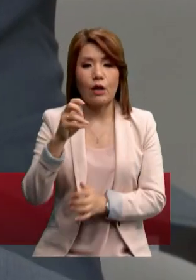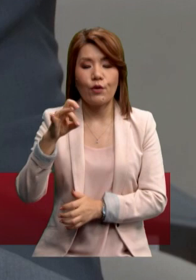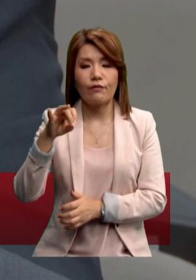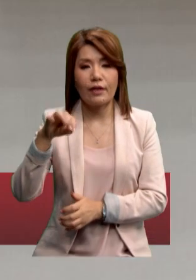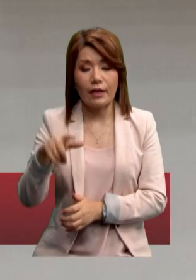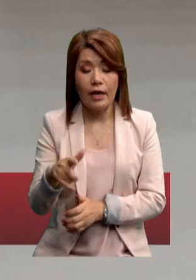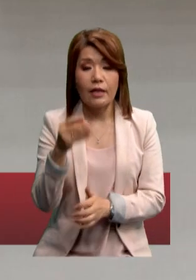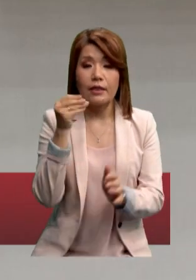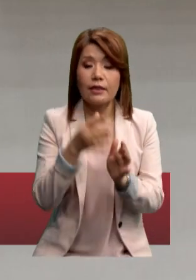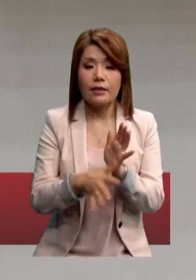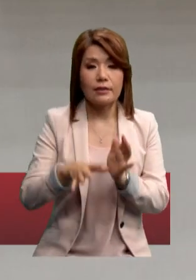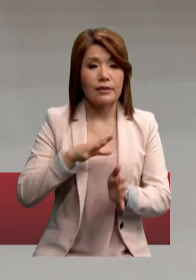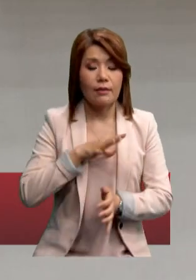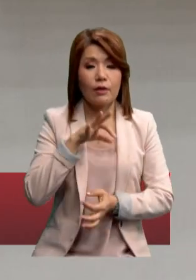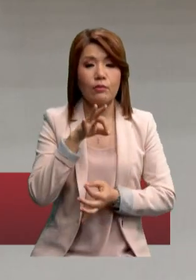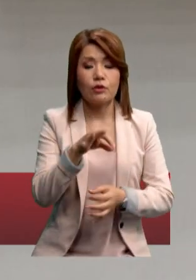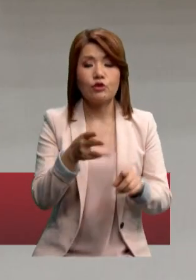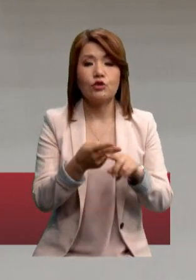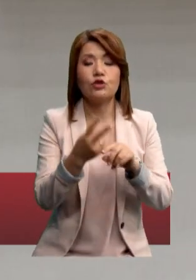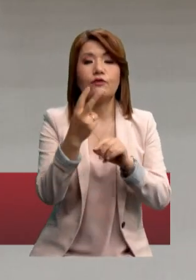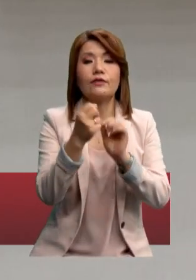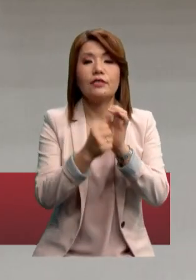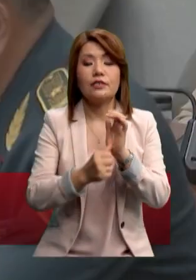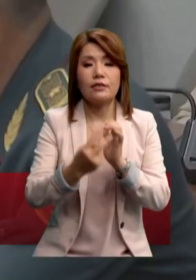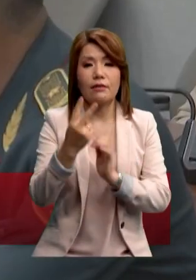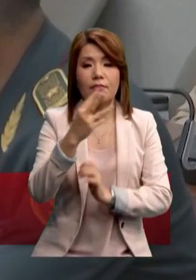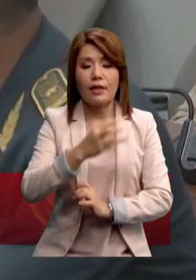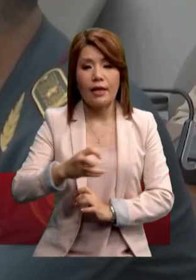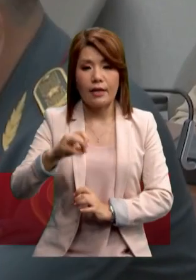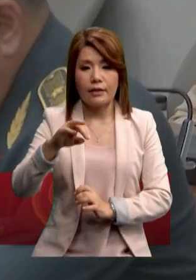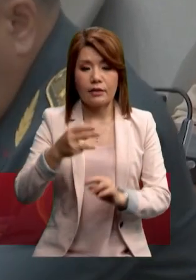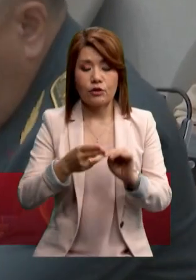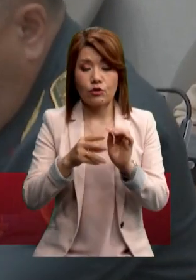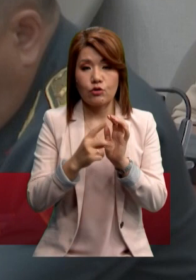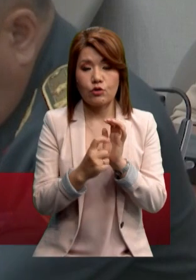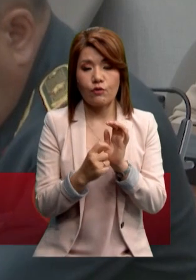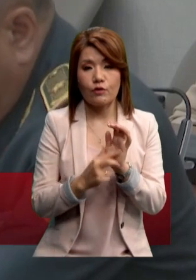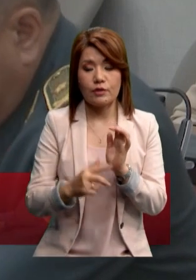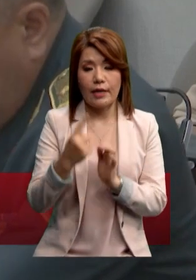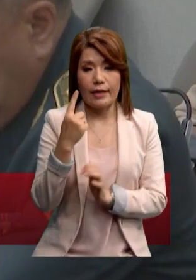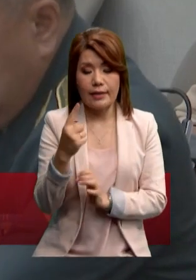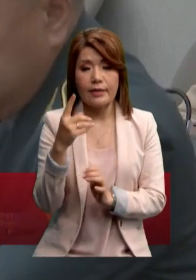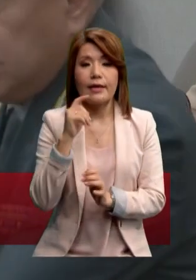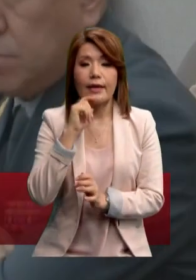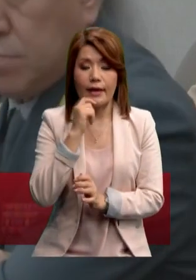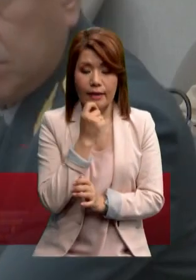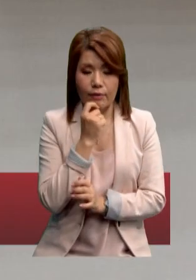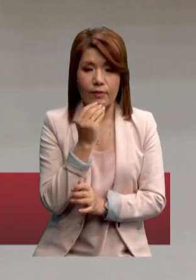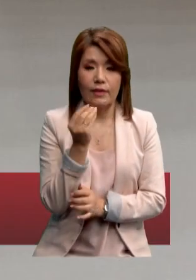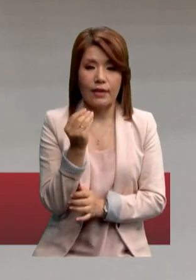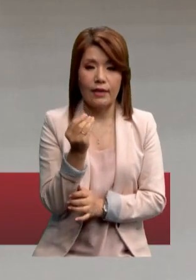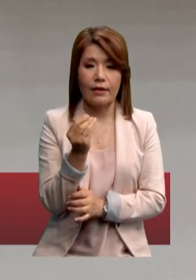тенге. Не потратили, по словам Жумаубаева, 262 миллиарда. Из них 181 – это сэкономленные деньги.